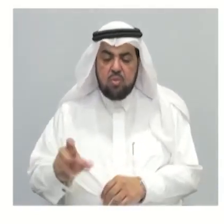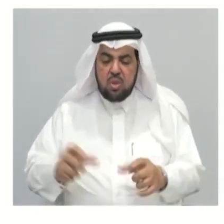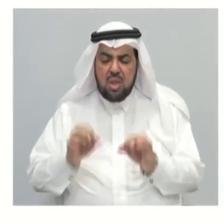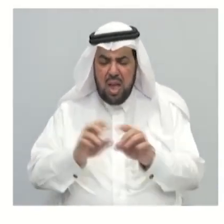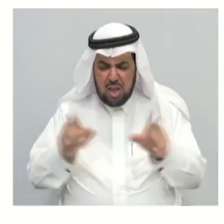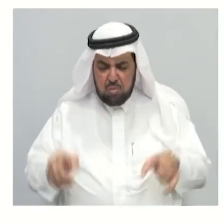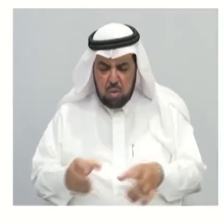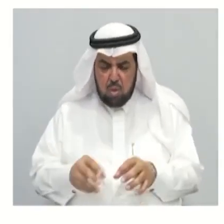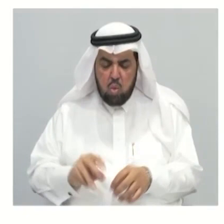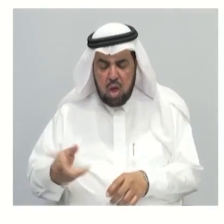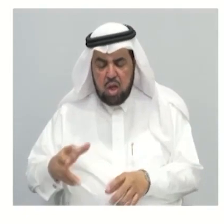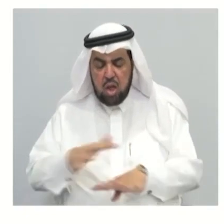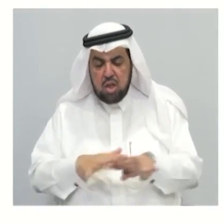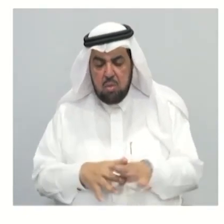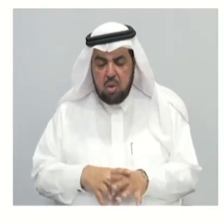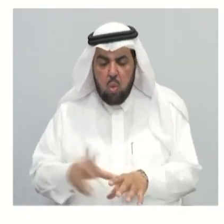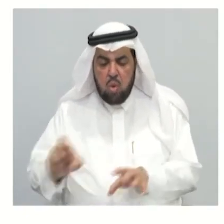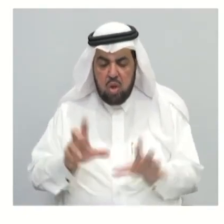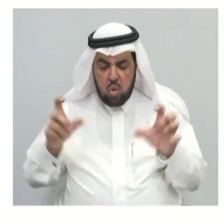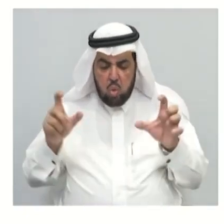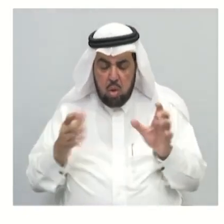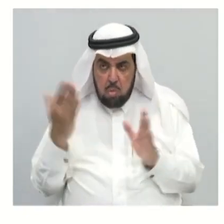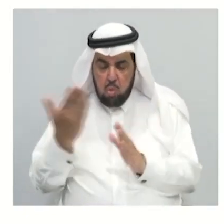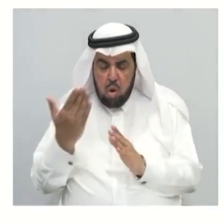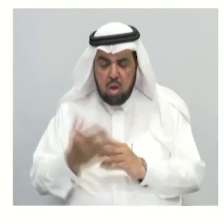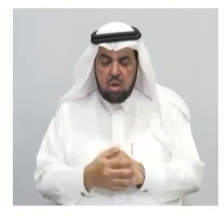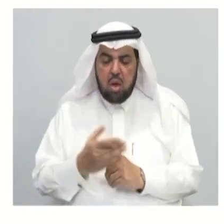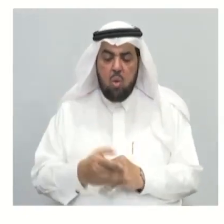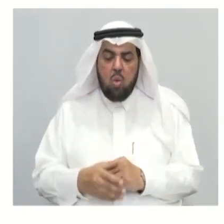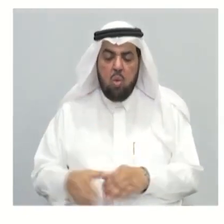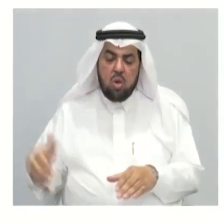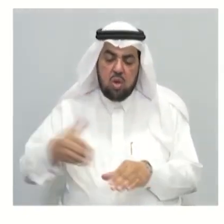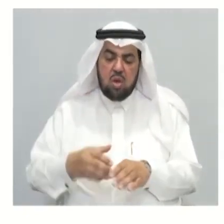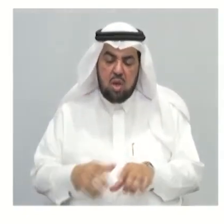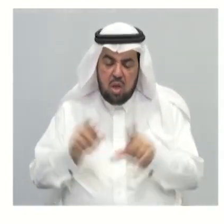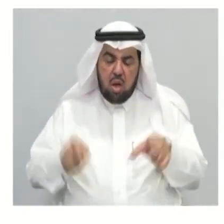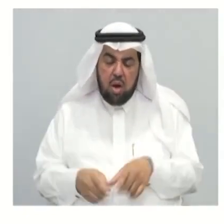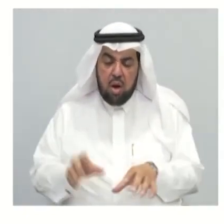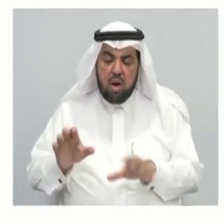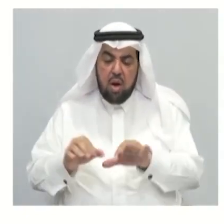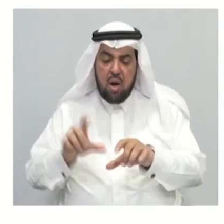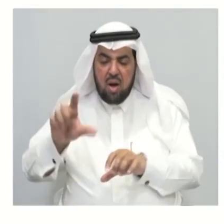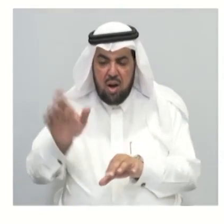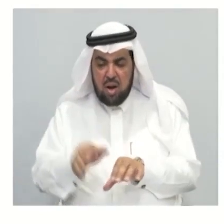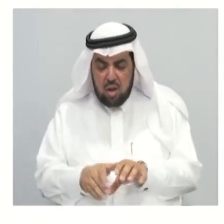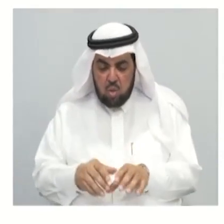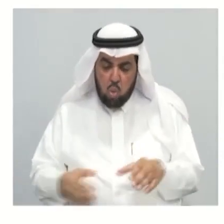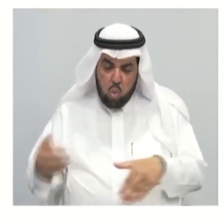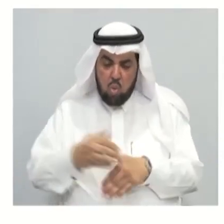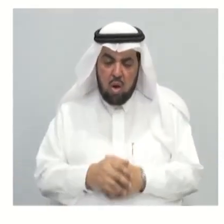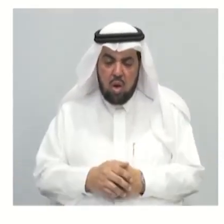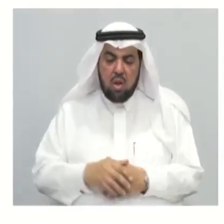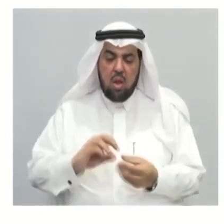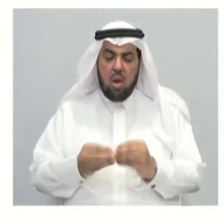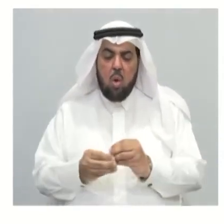وتغيير شبكه واستيراد صوره موجهه وادراج اطار نص واضافه